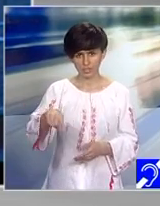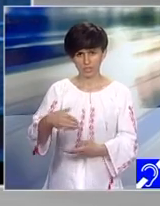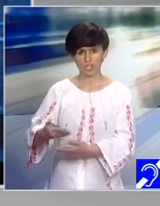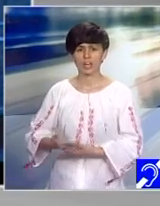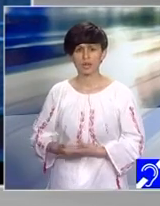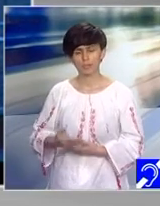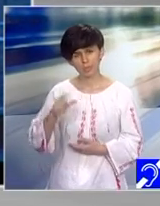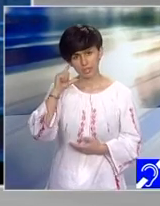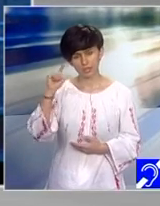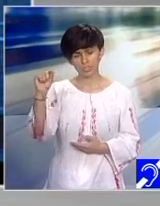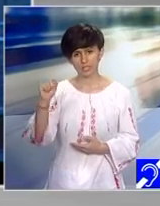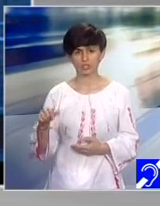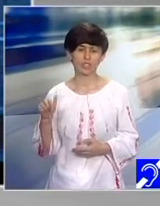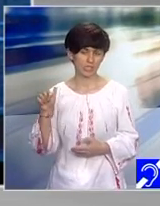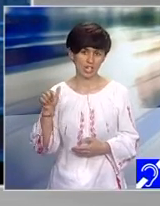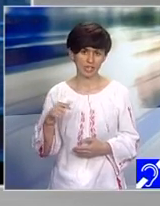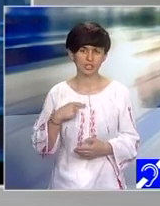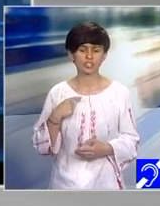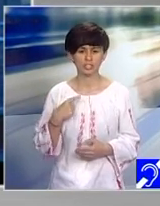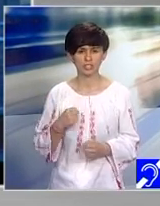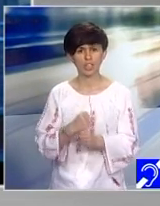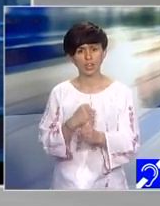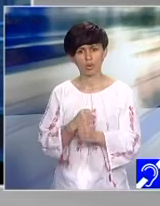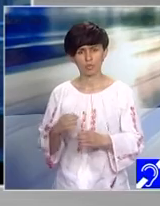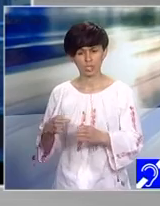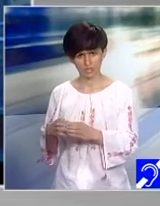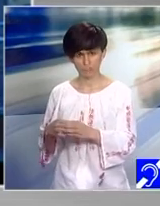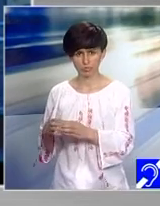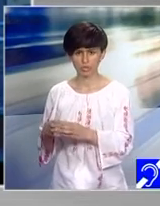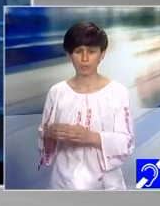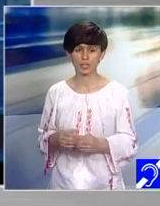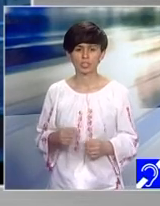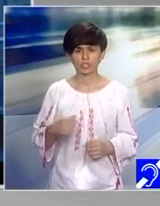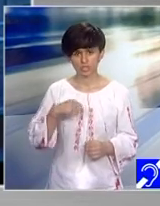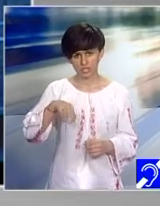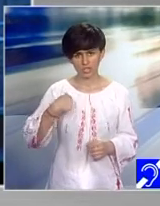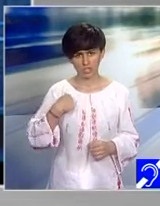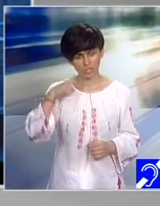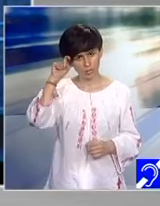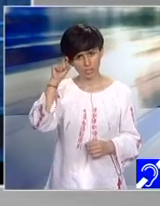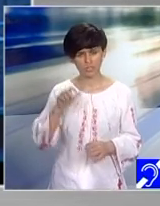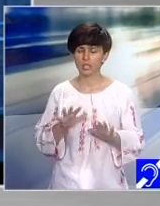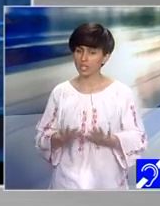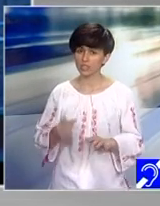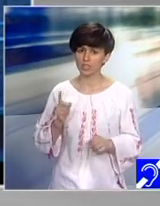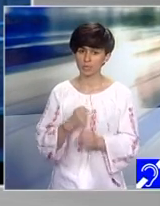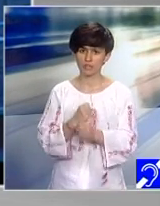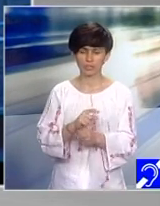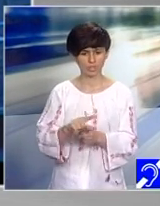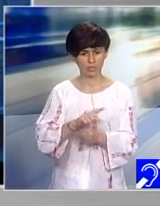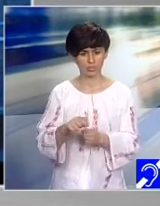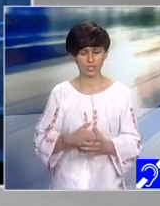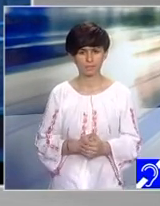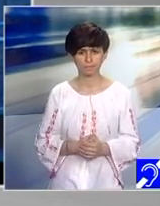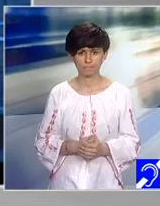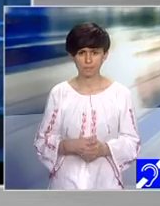lor. Deci cumva e un demers colectiv și credem că așa trebuie făcute lucrurile și de aceea salutăm și noi inițiativa